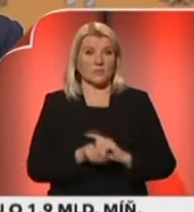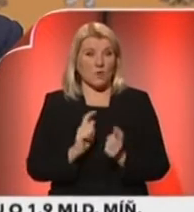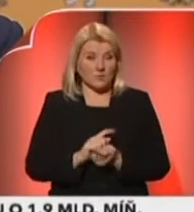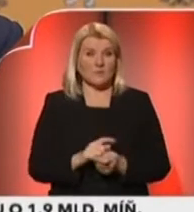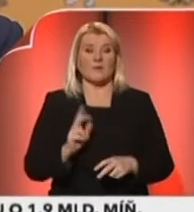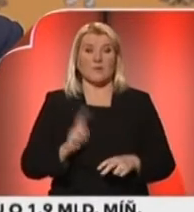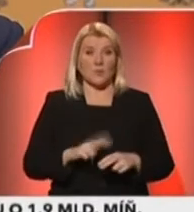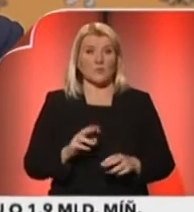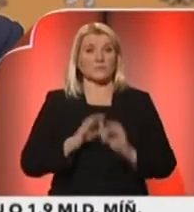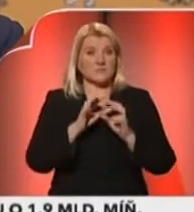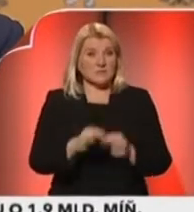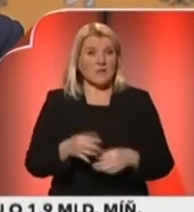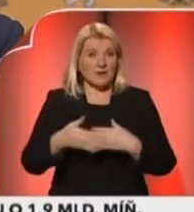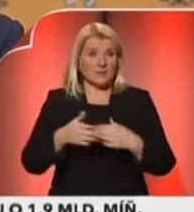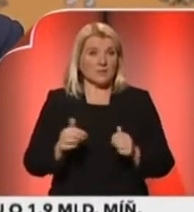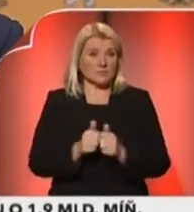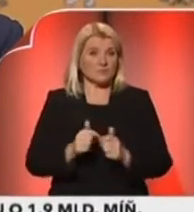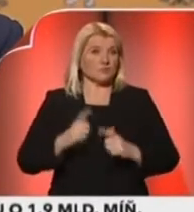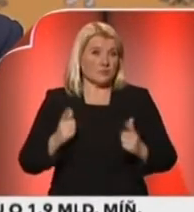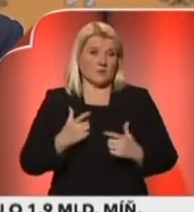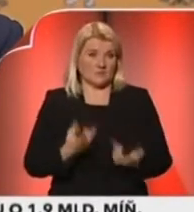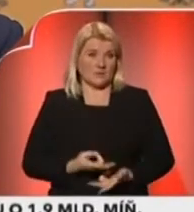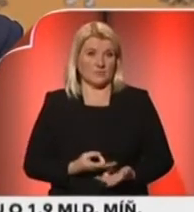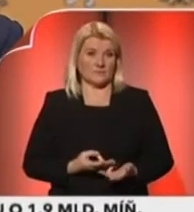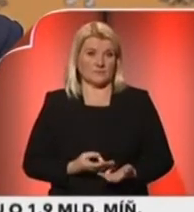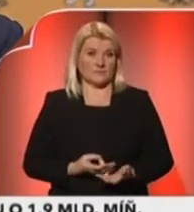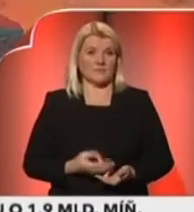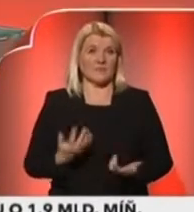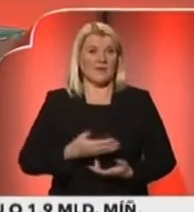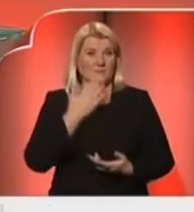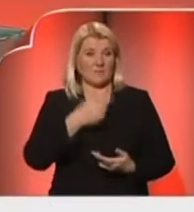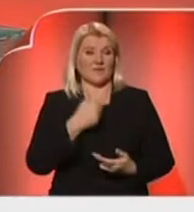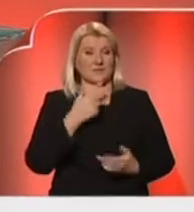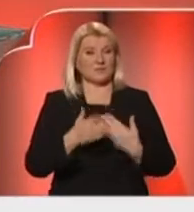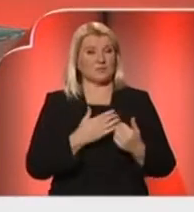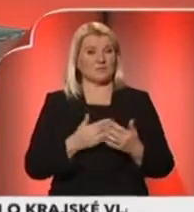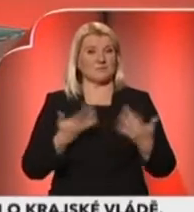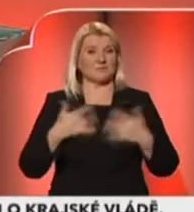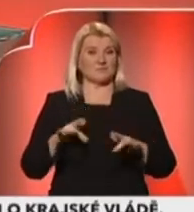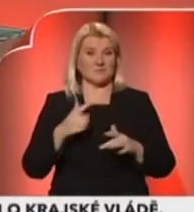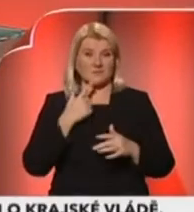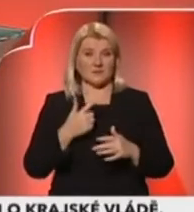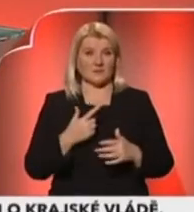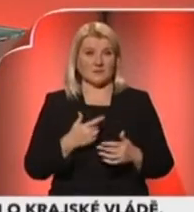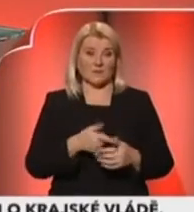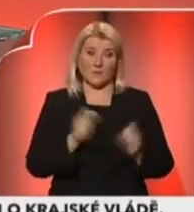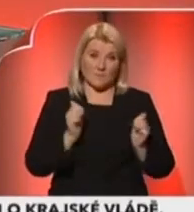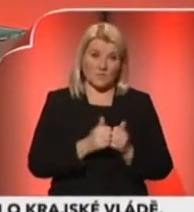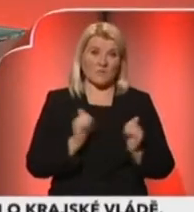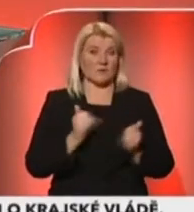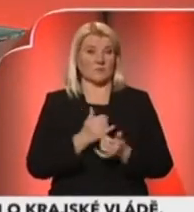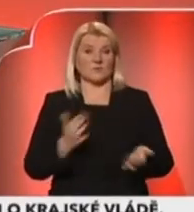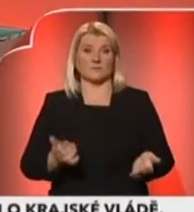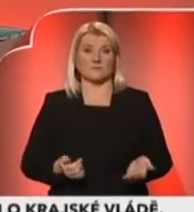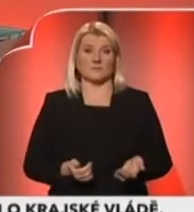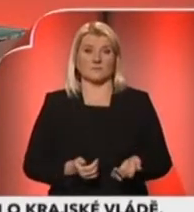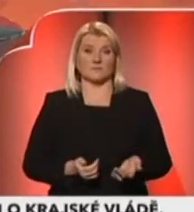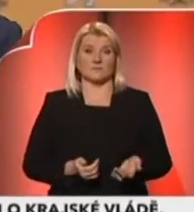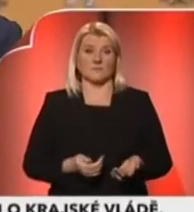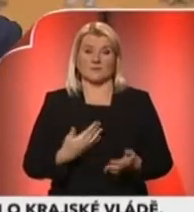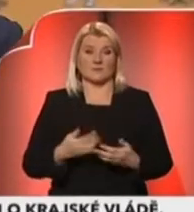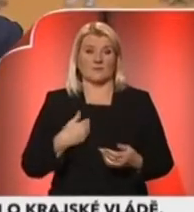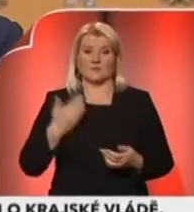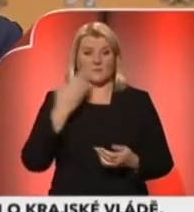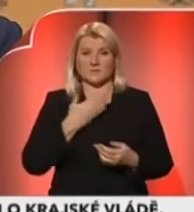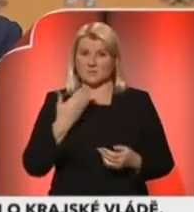spolu celou dobu žijete. Víte, důležitý je, jak nám to půjde. Tak není to alibismus, nebo jste mi potvrdil, že je to alibismus? No tak já